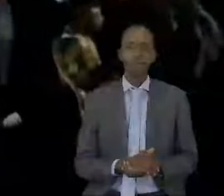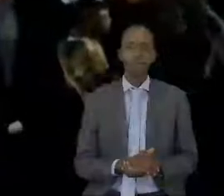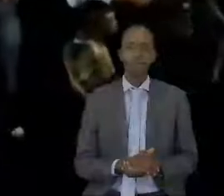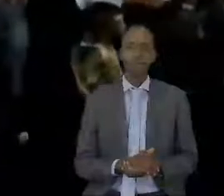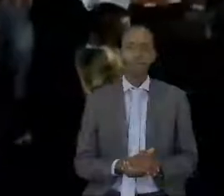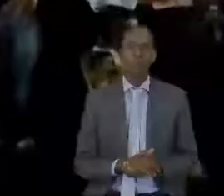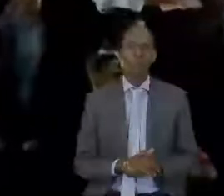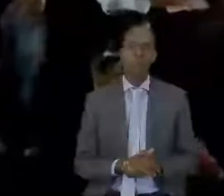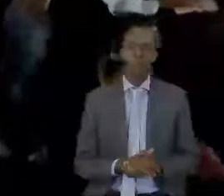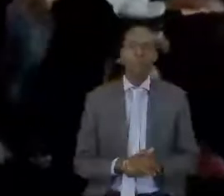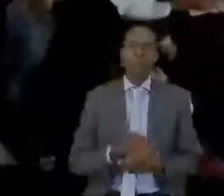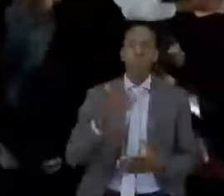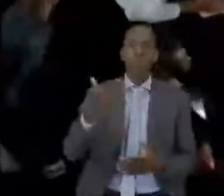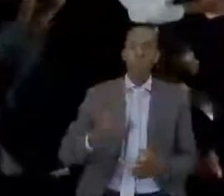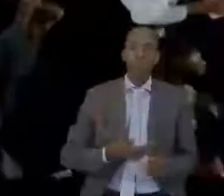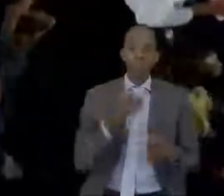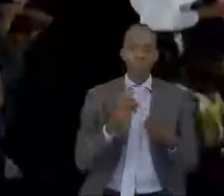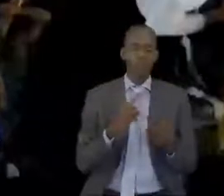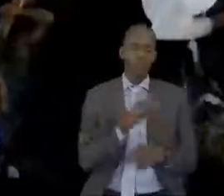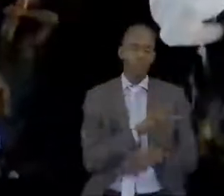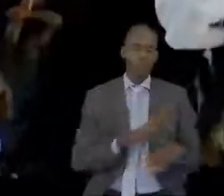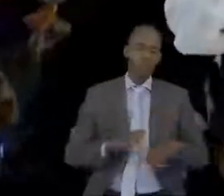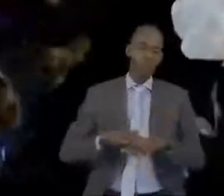Soyez les bienvenus dans le royaume de Dieu.